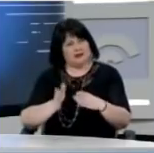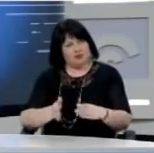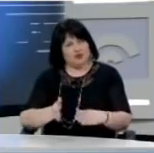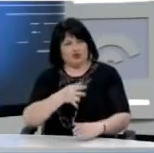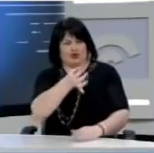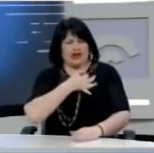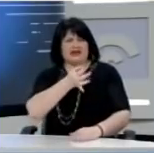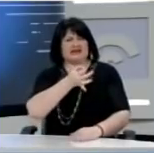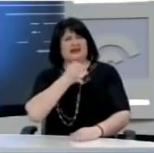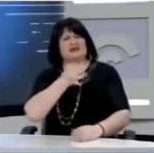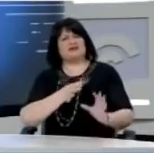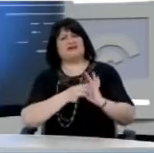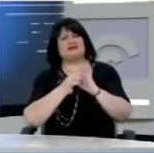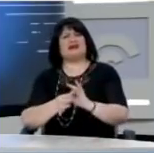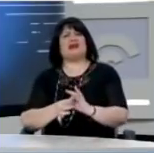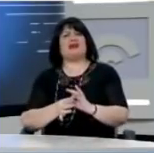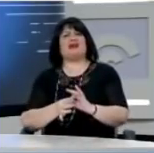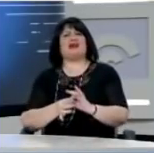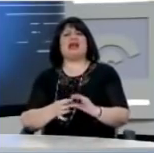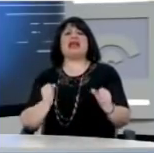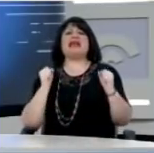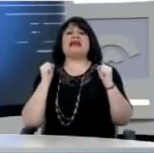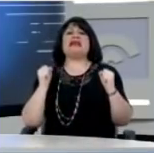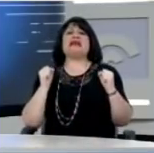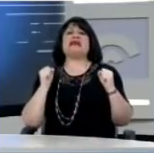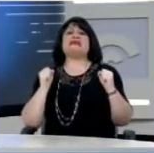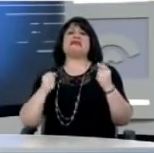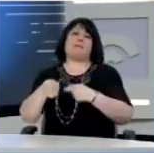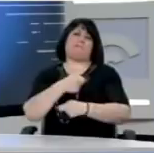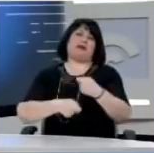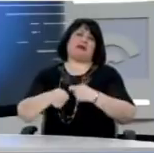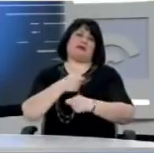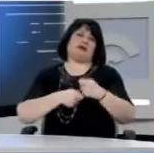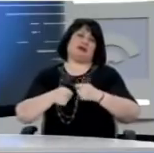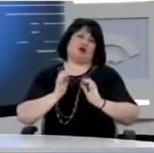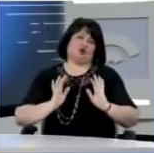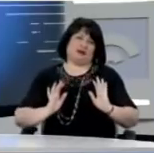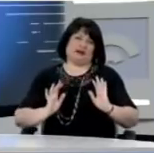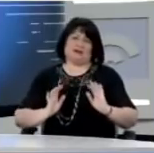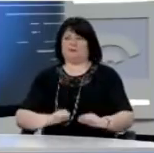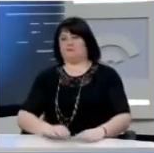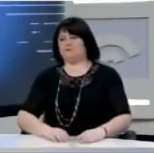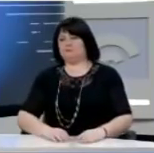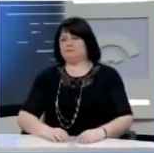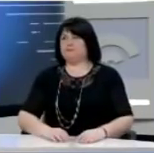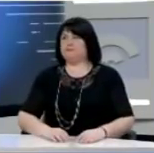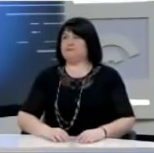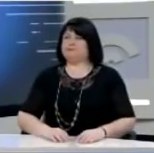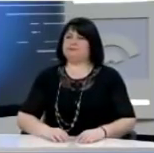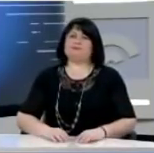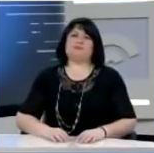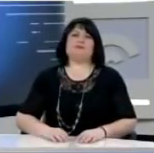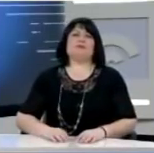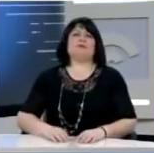λέτε διαρκώς για την υγιή επιχειρηματικότητα. Για την επιχειρηματικότητα, όχι την υγιή. Μας